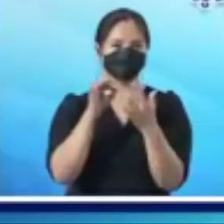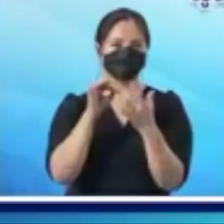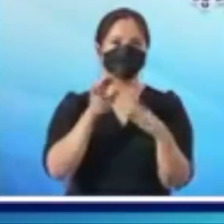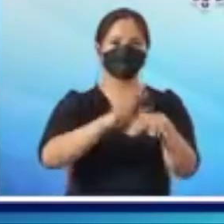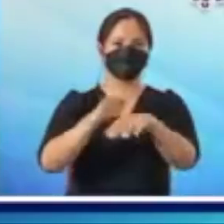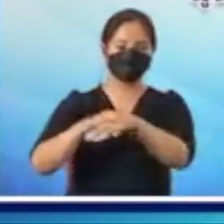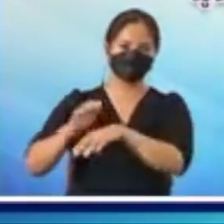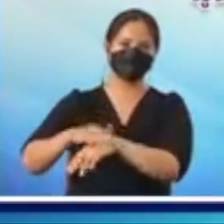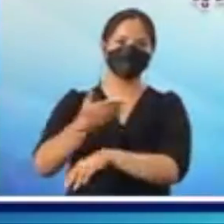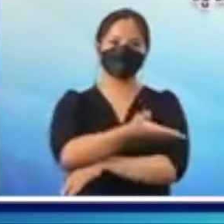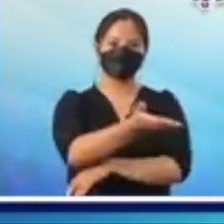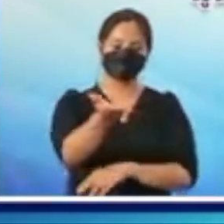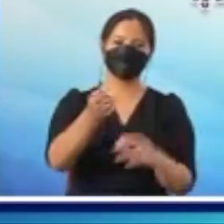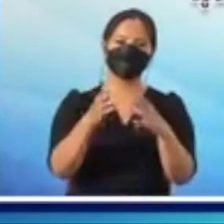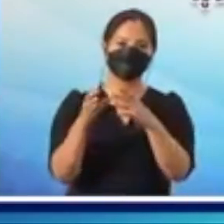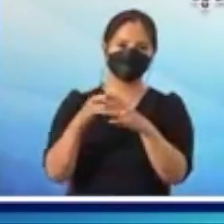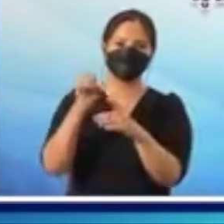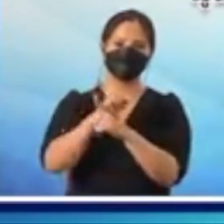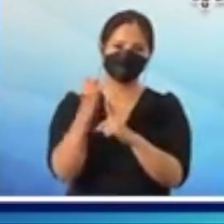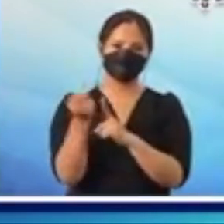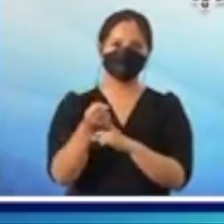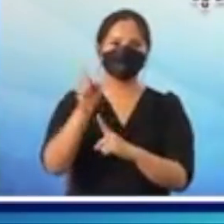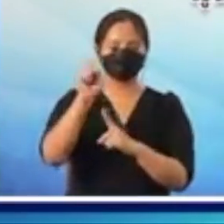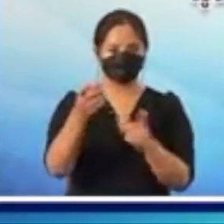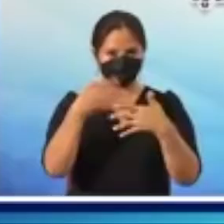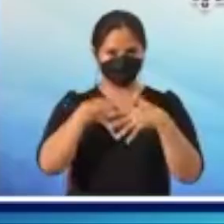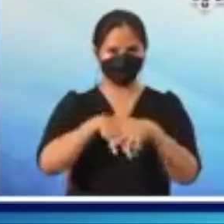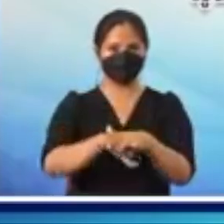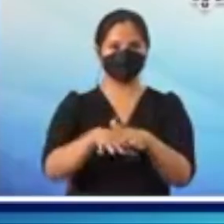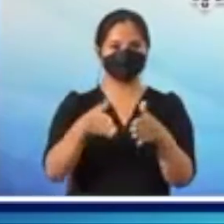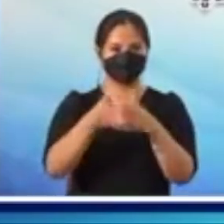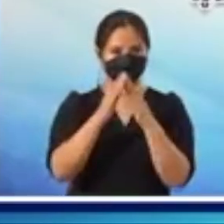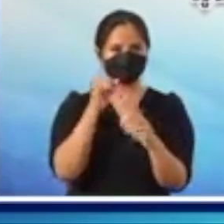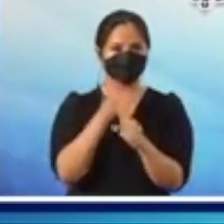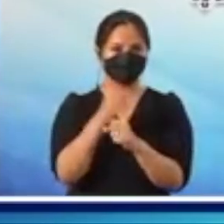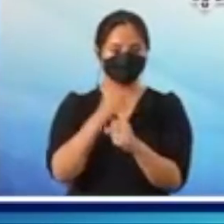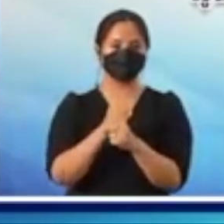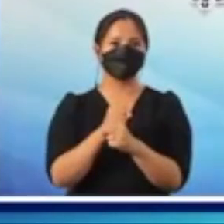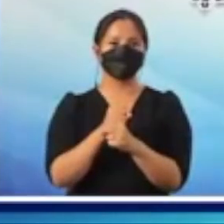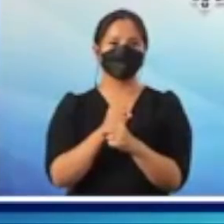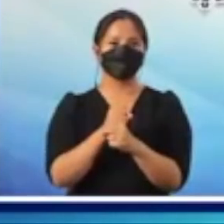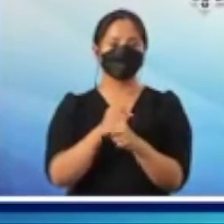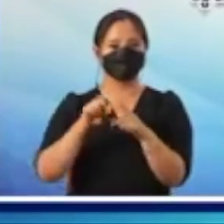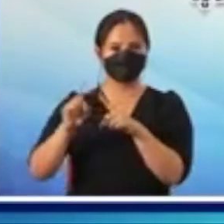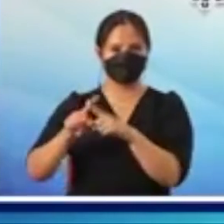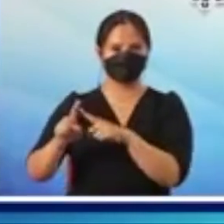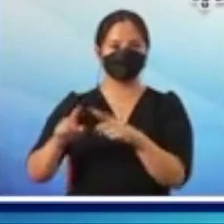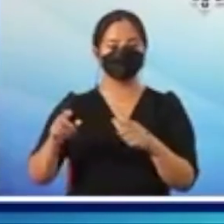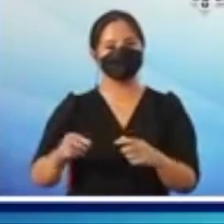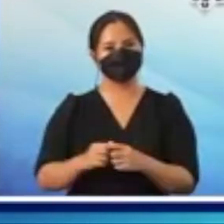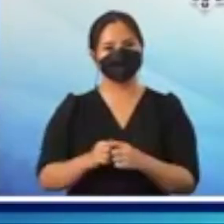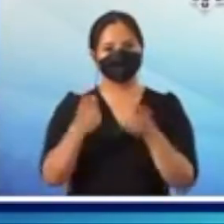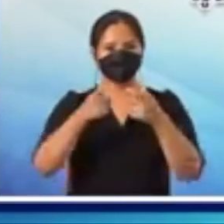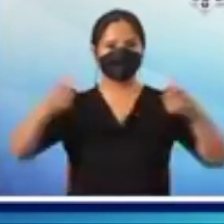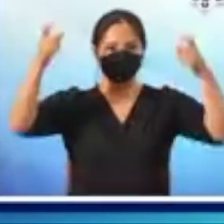กร้องมายังทุกท่านทุกภาคส่วนในสังคมจงร่วมแฮงร่วมใจกันจัดตั้งปฏิบัติมาตรการต่างๆที่รัฐบาลก็คือคณะเฉพ